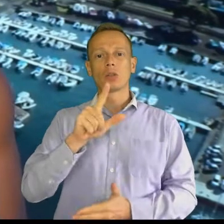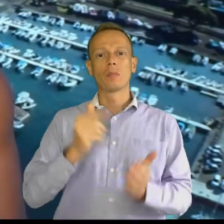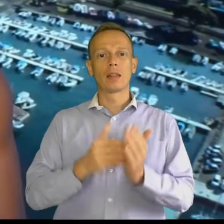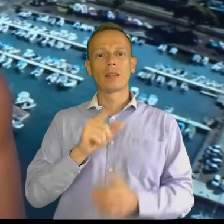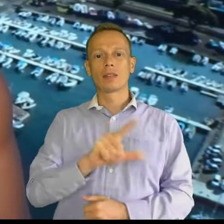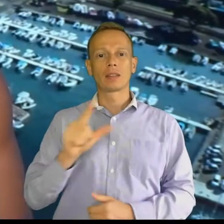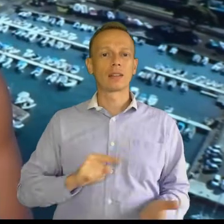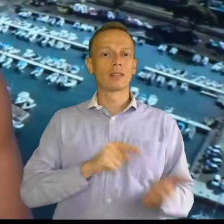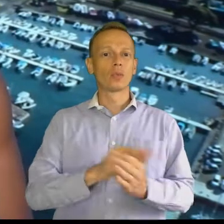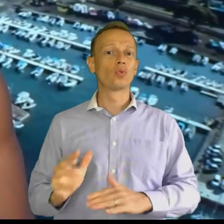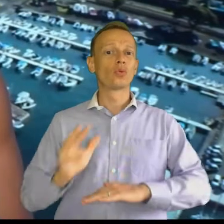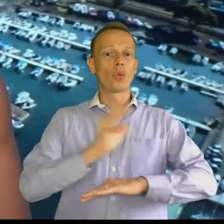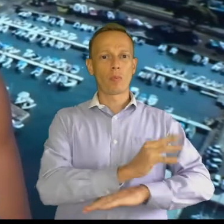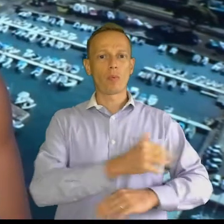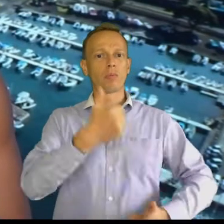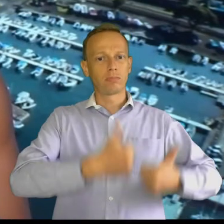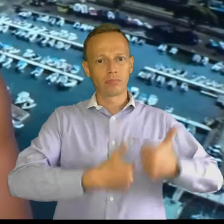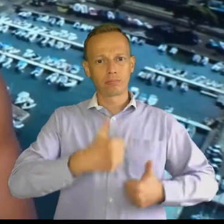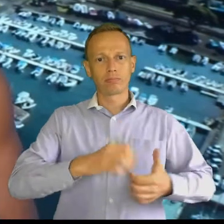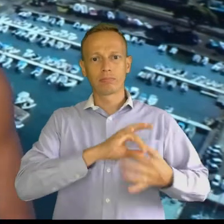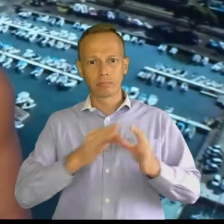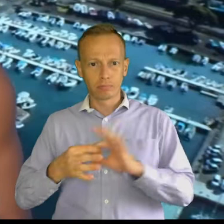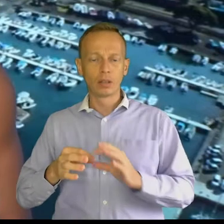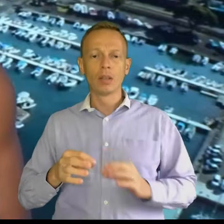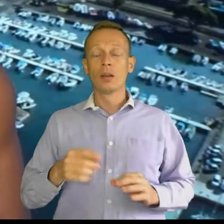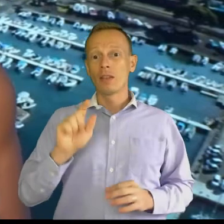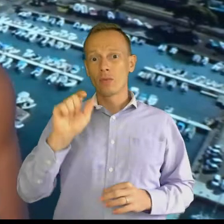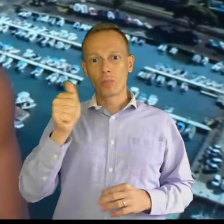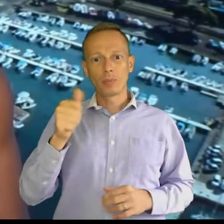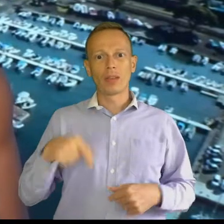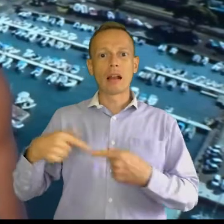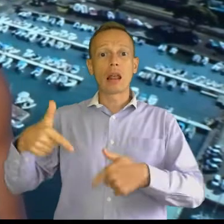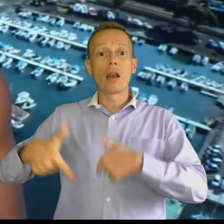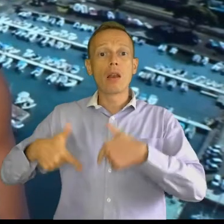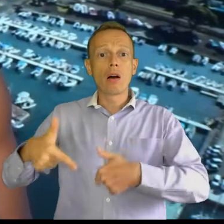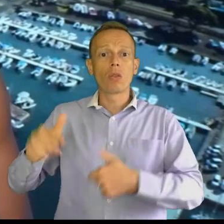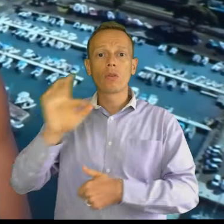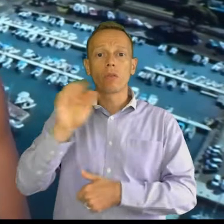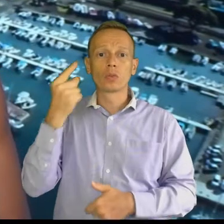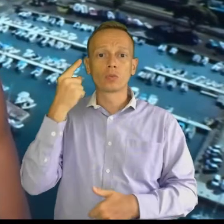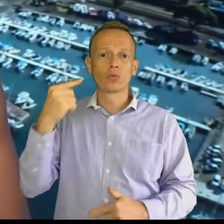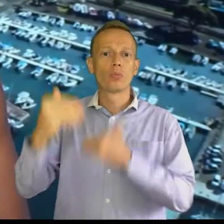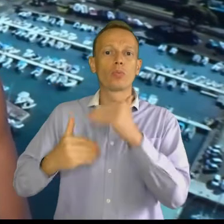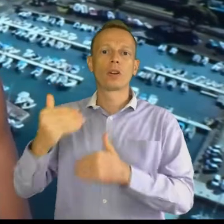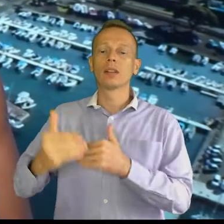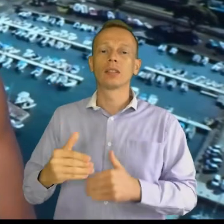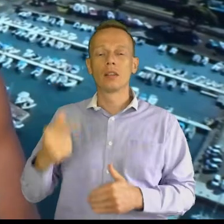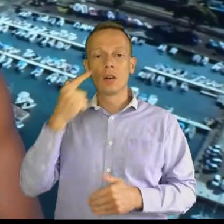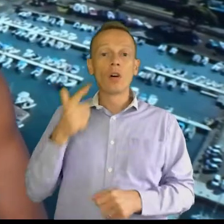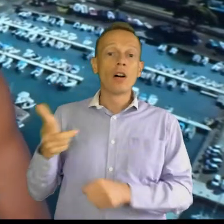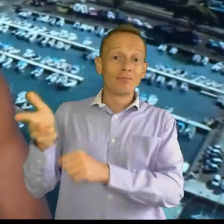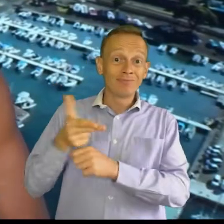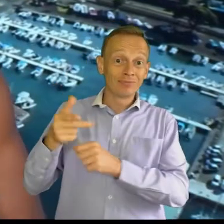des Jeux de Paris 2024 qui aura lieu à Te Aupo. Mais le Polynésien doit passer par la case Land pour progresser, il le sait.